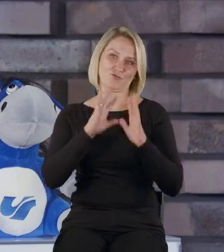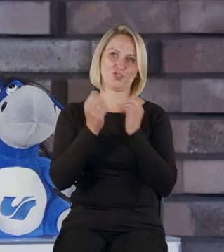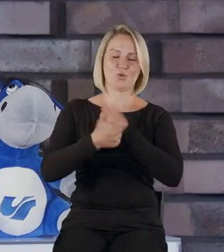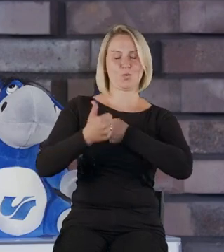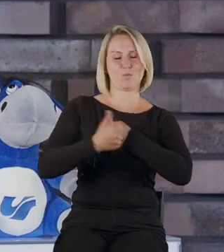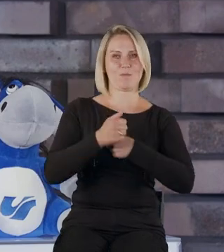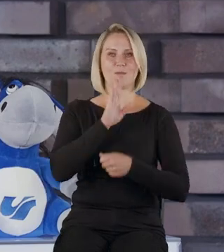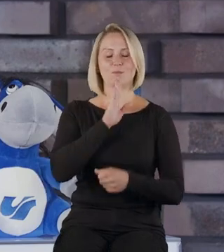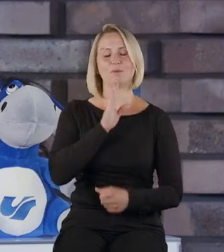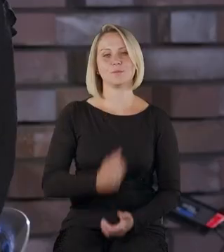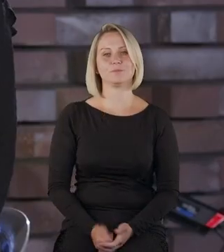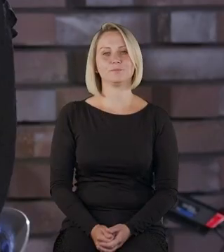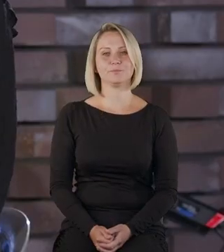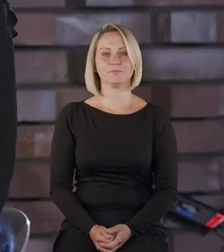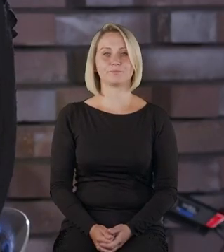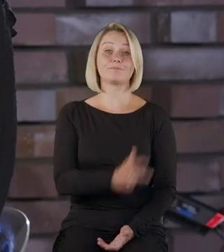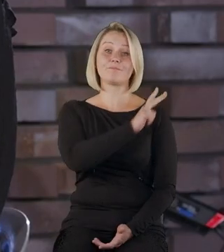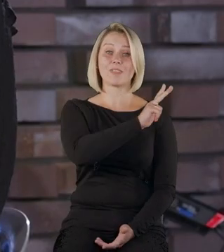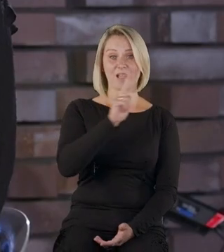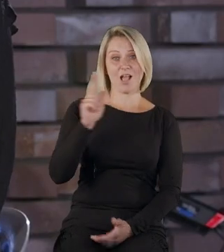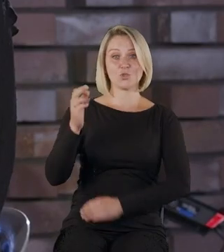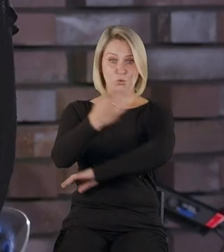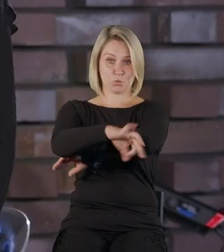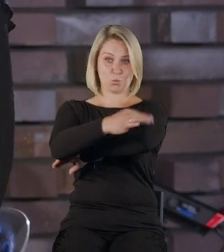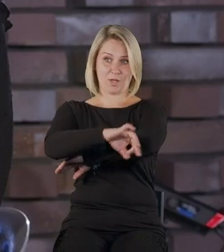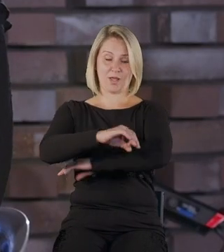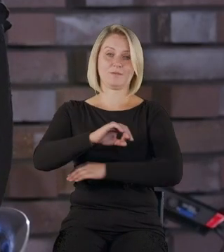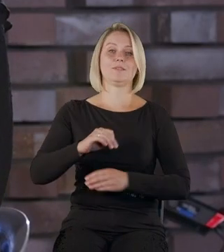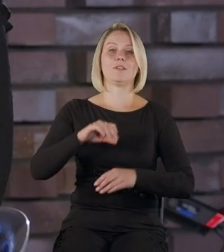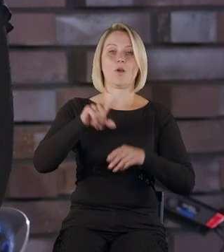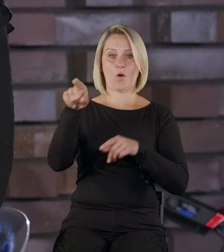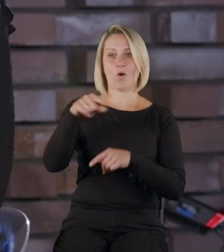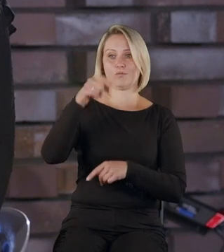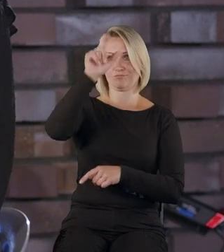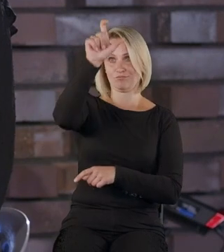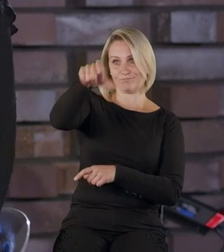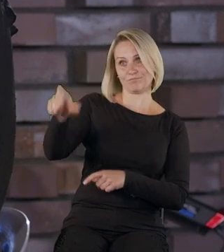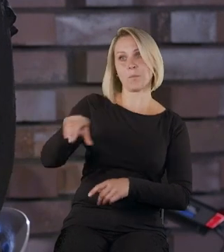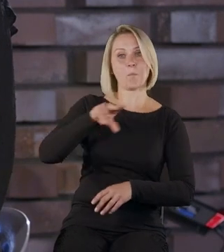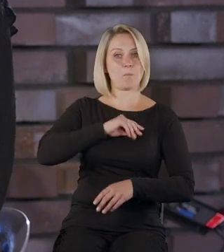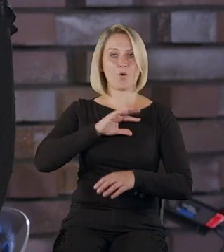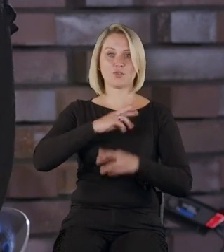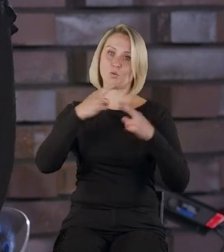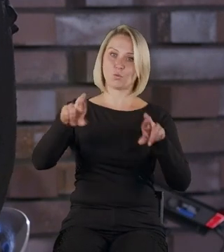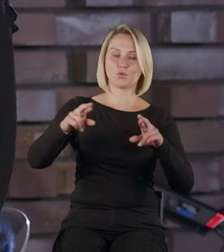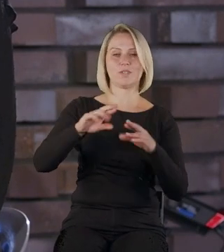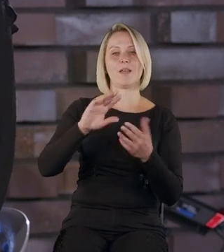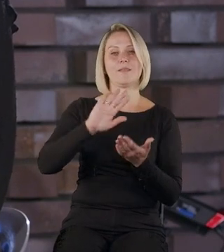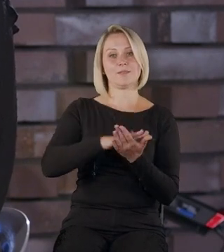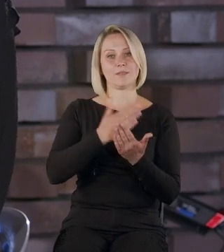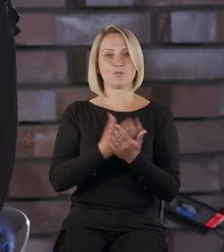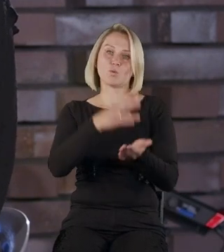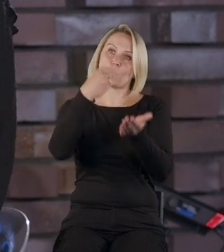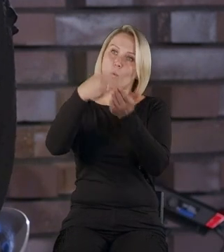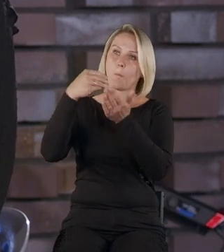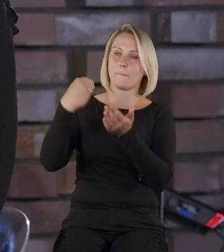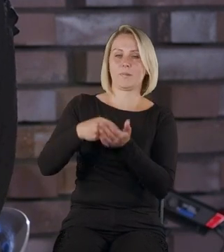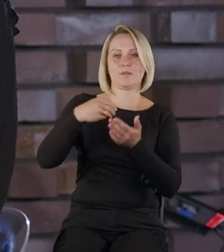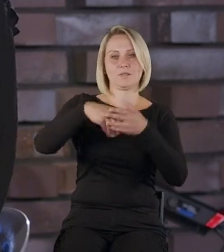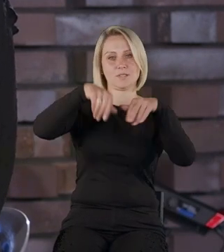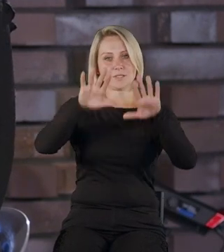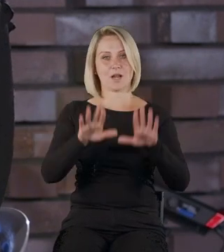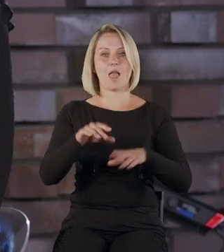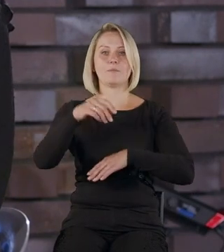dokumenty. Każdy student Uniwersytetu Śląskiego może zaopatrzyć się w gadżety uniwersyteckie, które może zakupić w sklepie